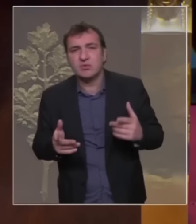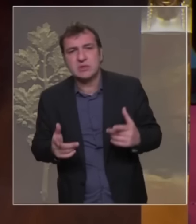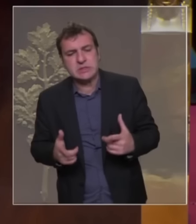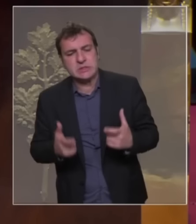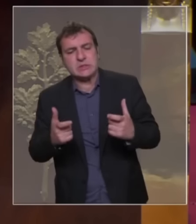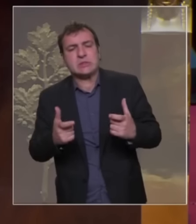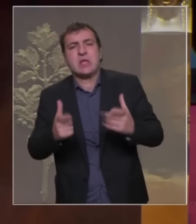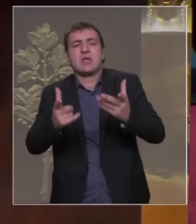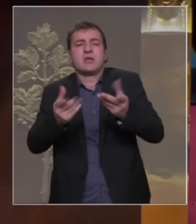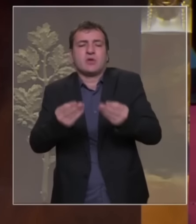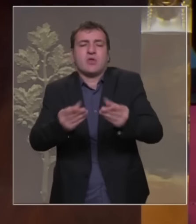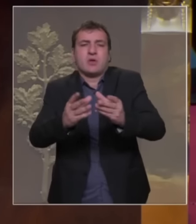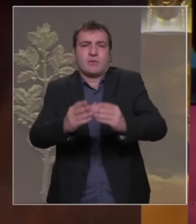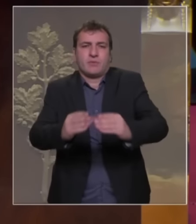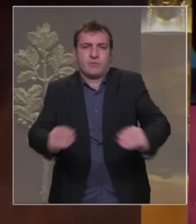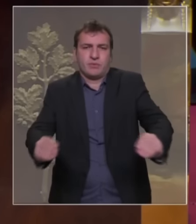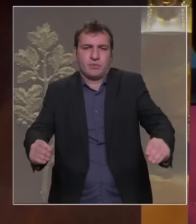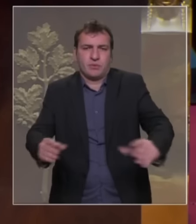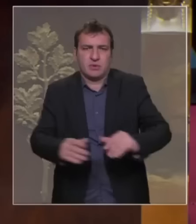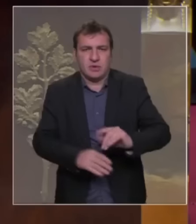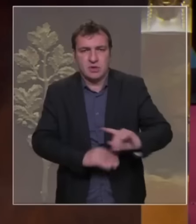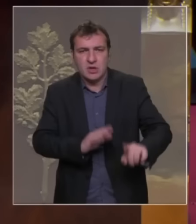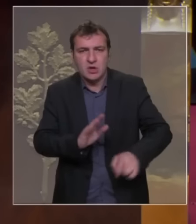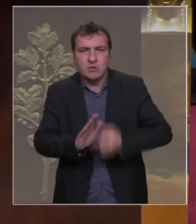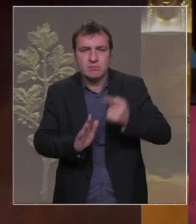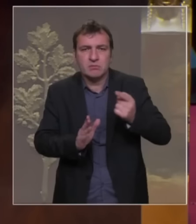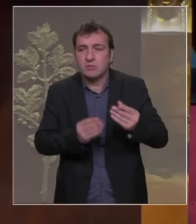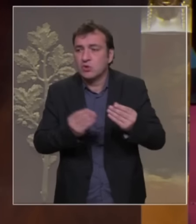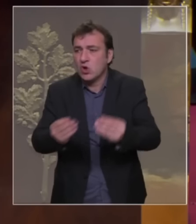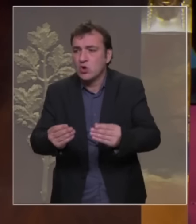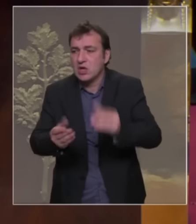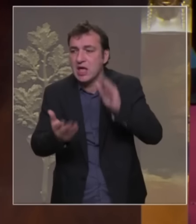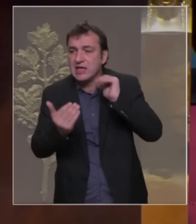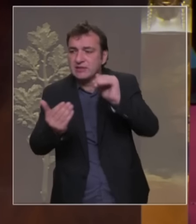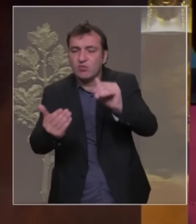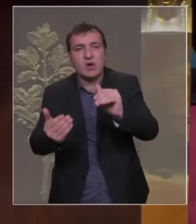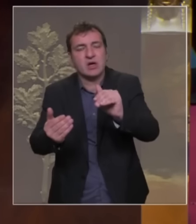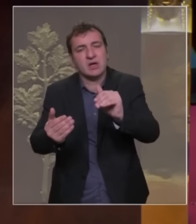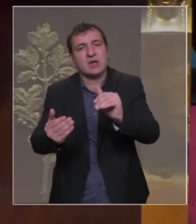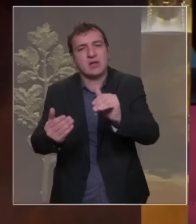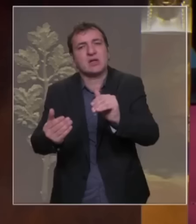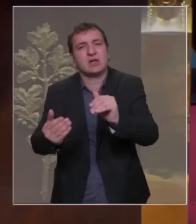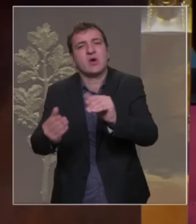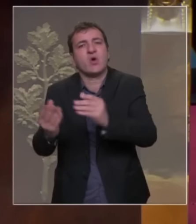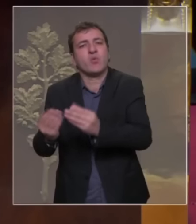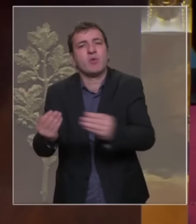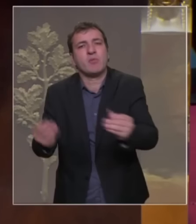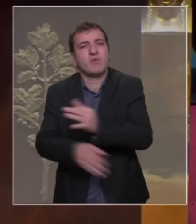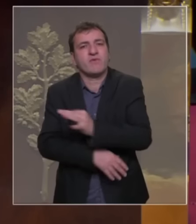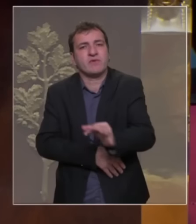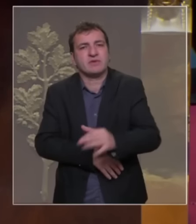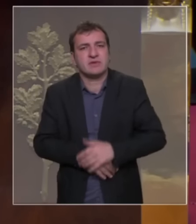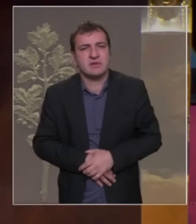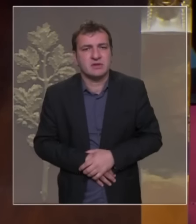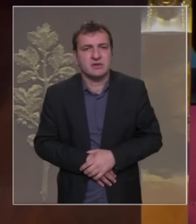tensions et redonner de l'espoir aux Françaises et aux Français. J'en